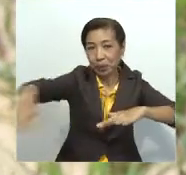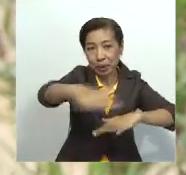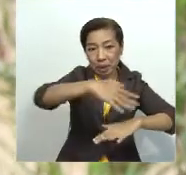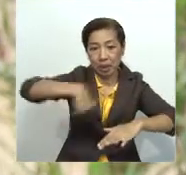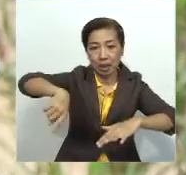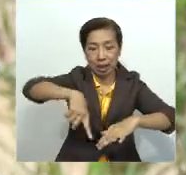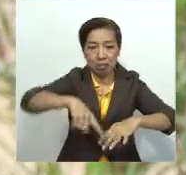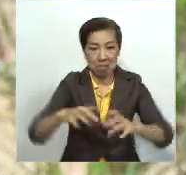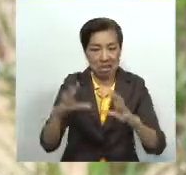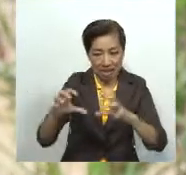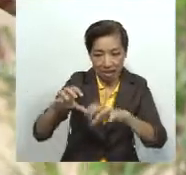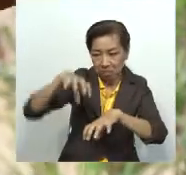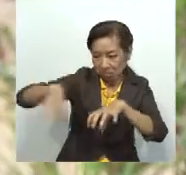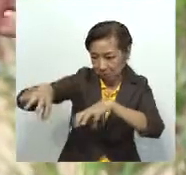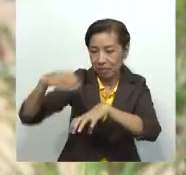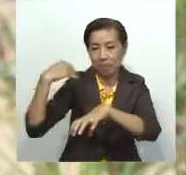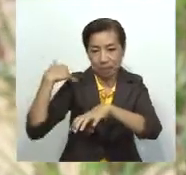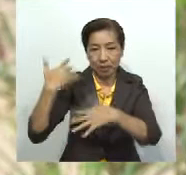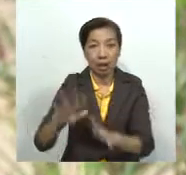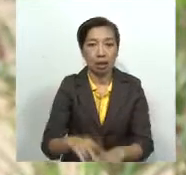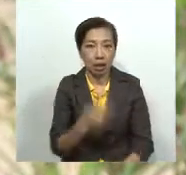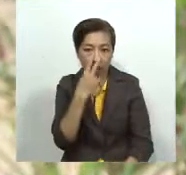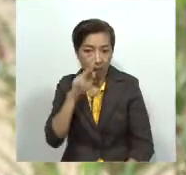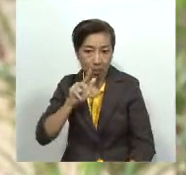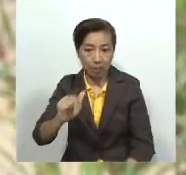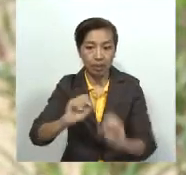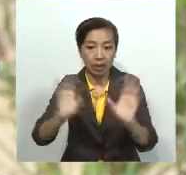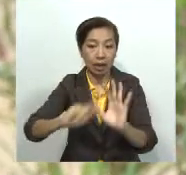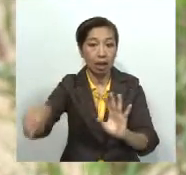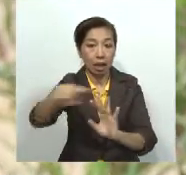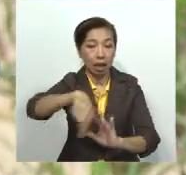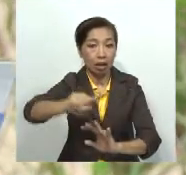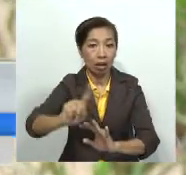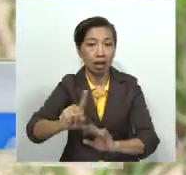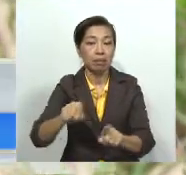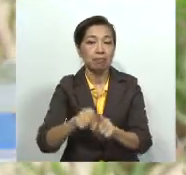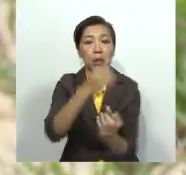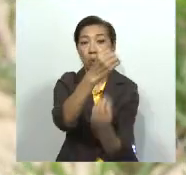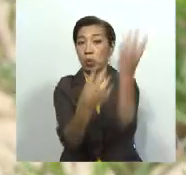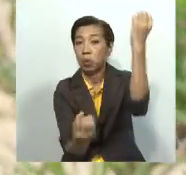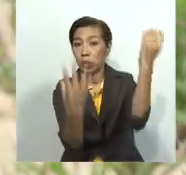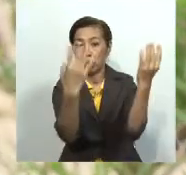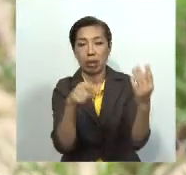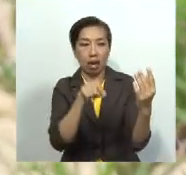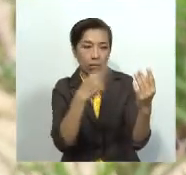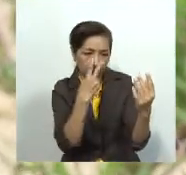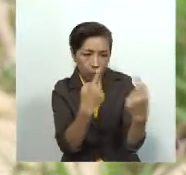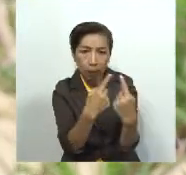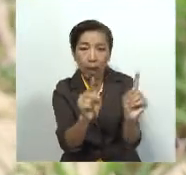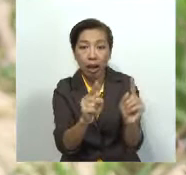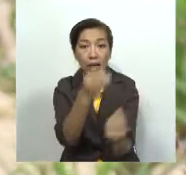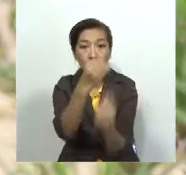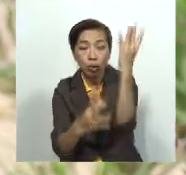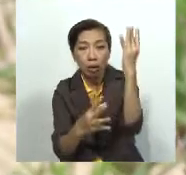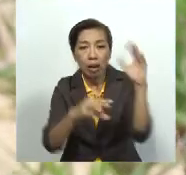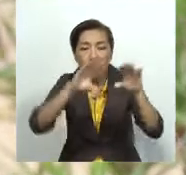หาดเนินหินครับมีหมดครับแล้วก็ลักษณะเด่นๆจริงๆนะครับตรงนี้นะครับเป็นพันธุ์ไม้ที่แปลกตานะครับคือต้นมะน